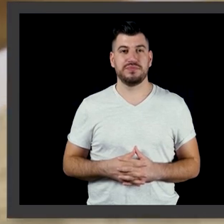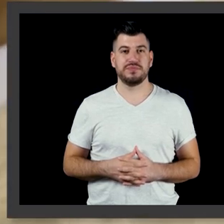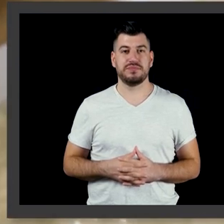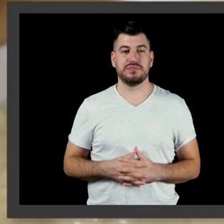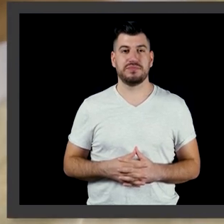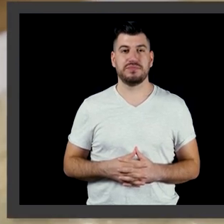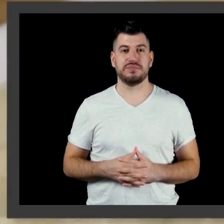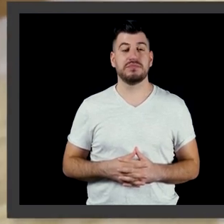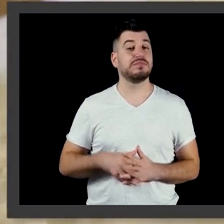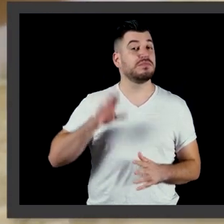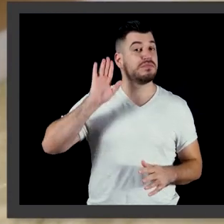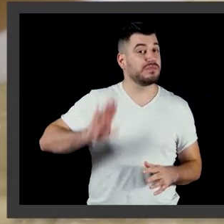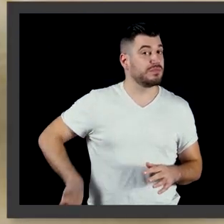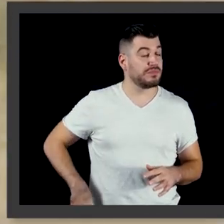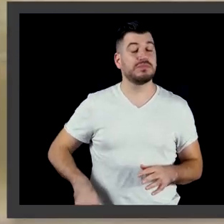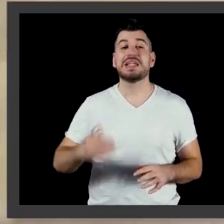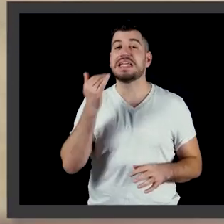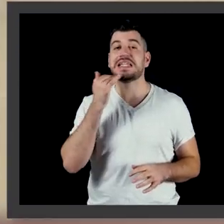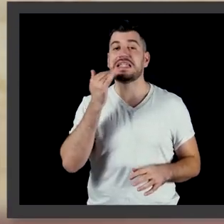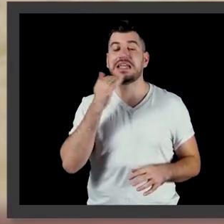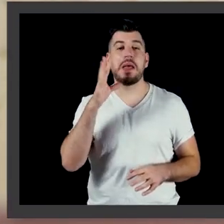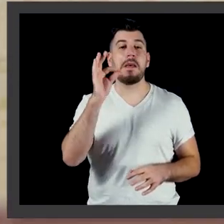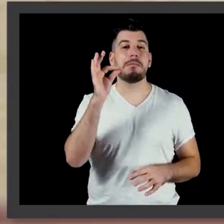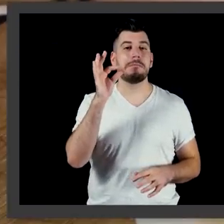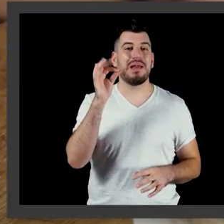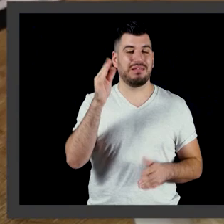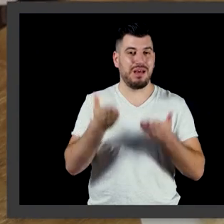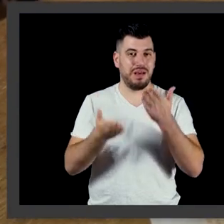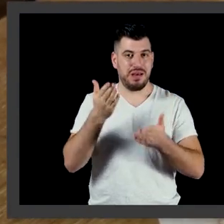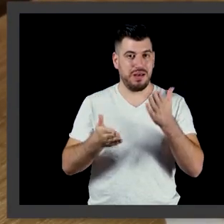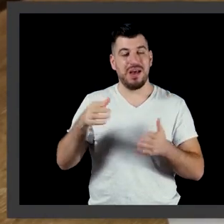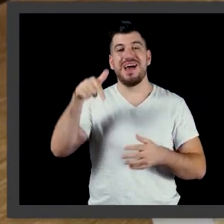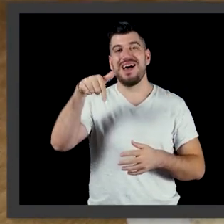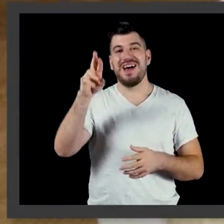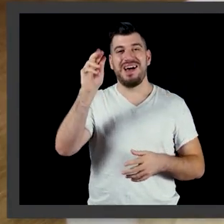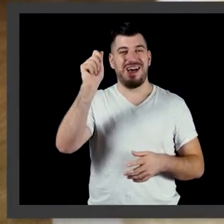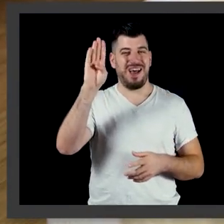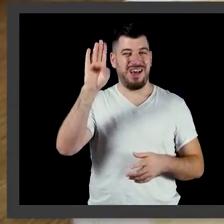Τέλος, ρίχνουμε από πάνω 50 γραμμάρια τριμμένη γραβιέρα.